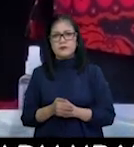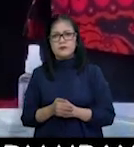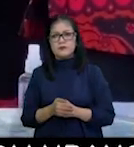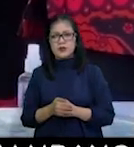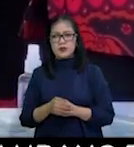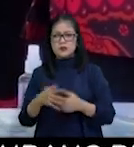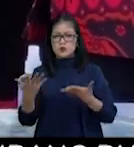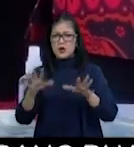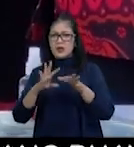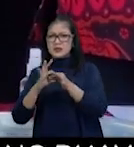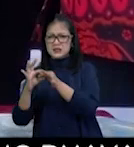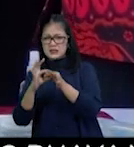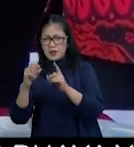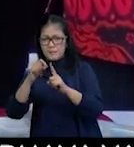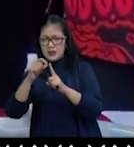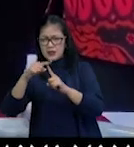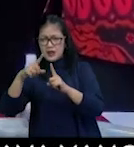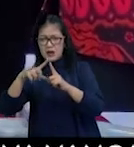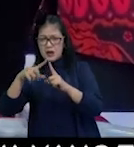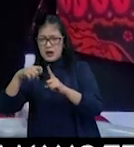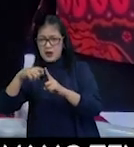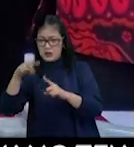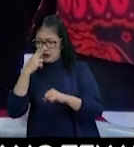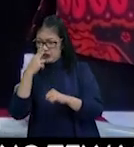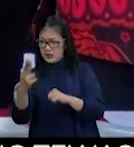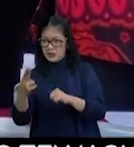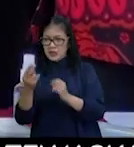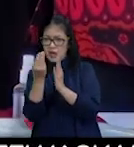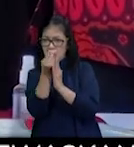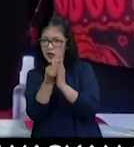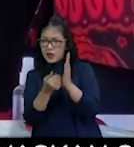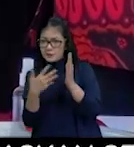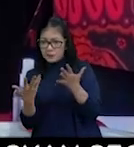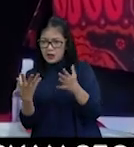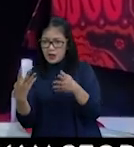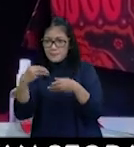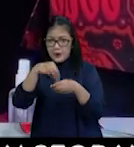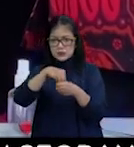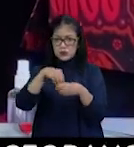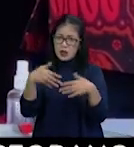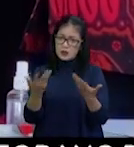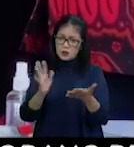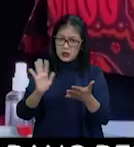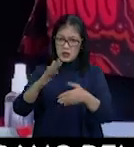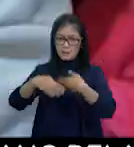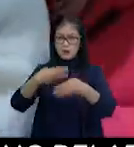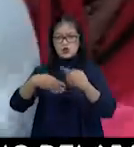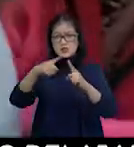dengan PPATK untuk melihat aliran dana yang terkait dengan proses rekrutmen ilegal ini.